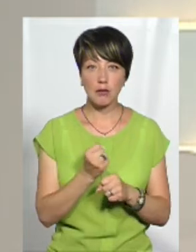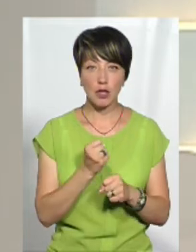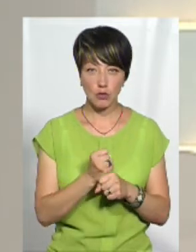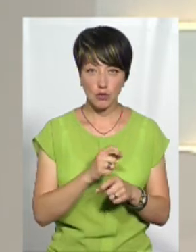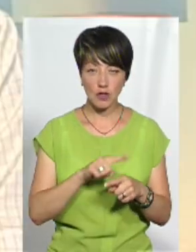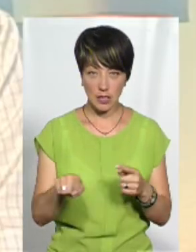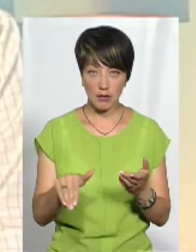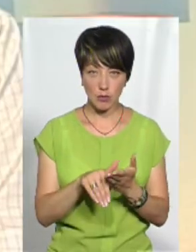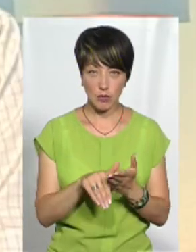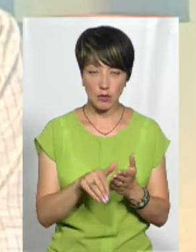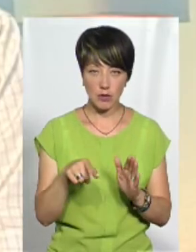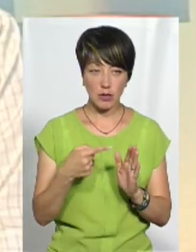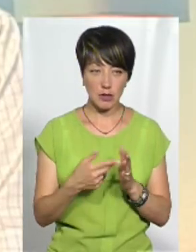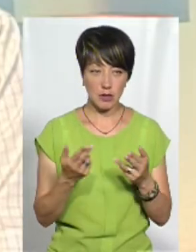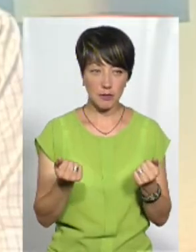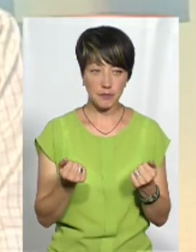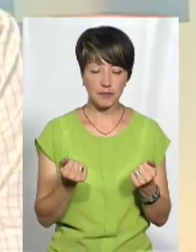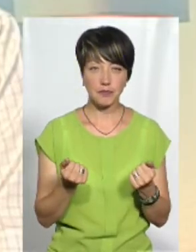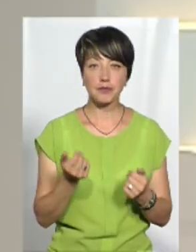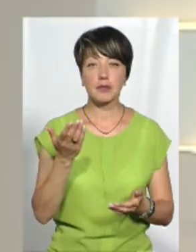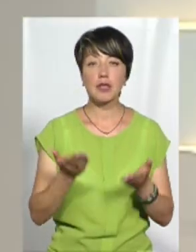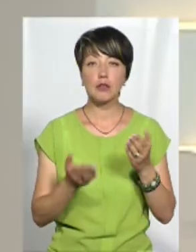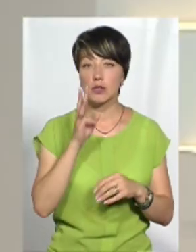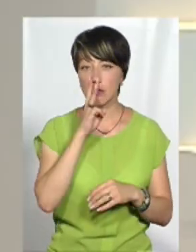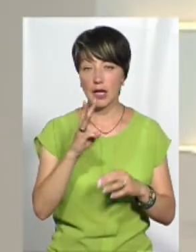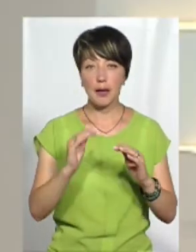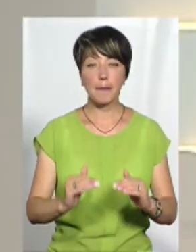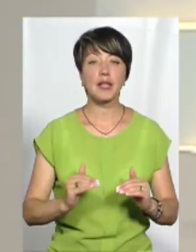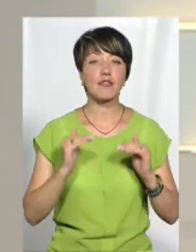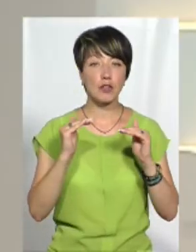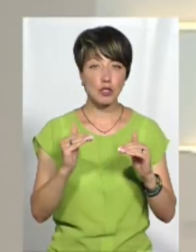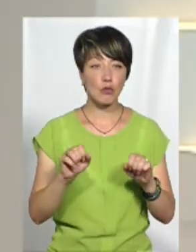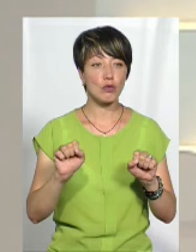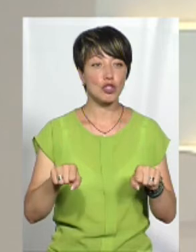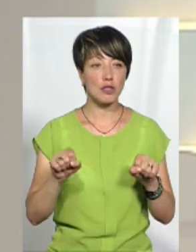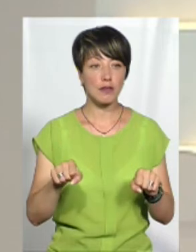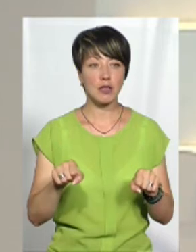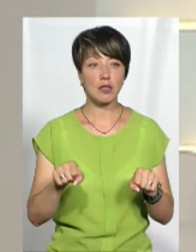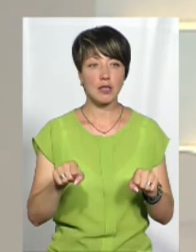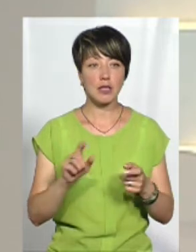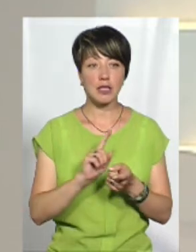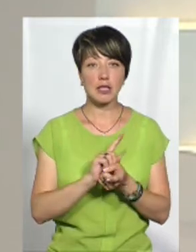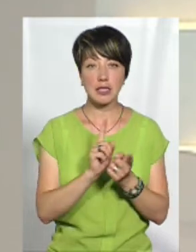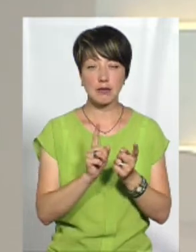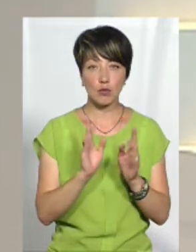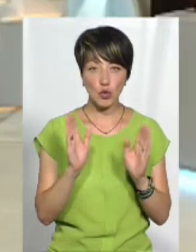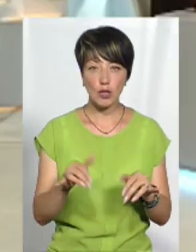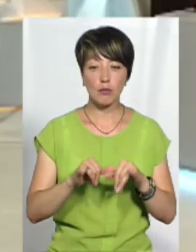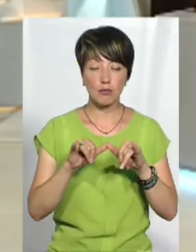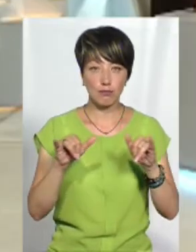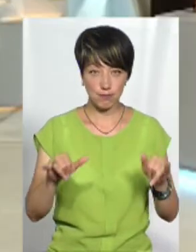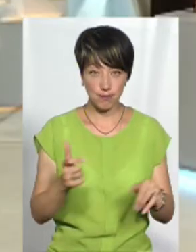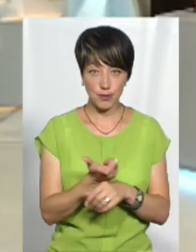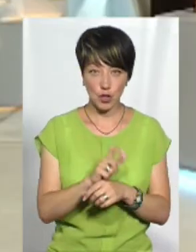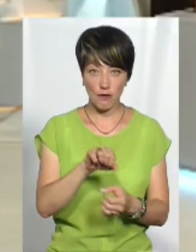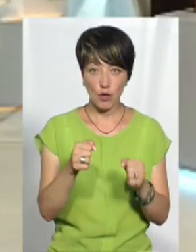працюють в швидкі, наскільки я розумію. Але якщо зарплату підвисять, то, можливо, стане більше водіїв. І